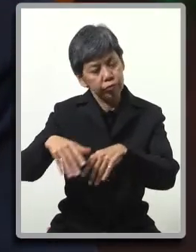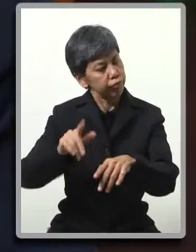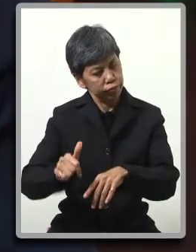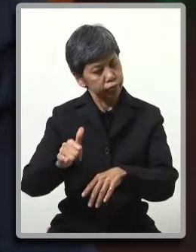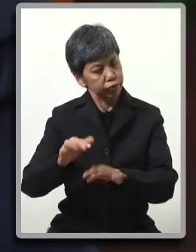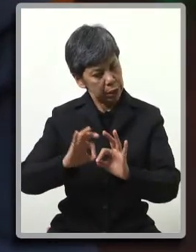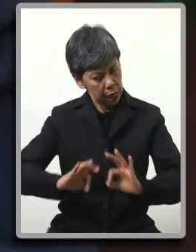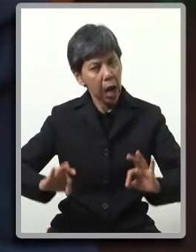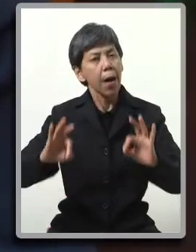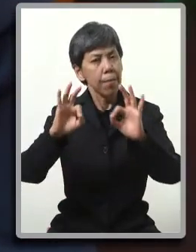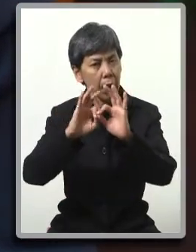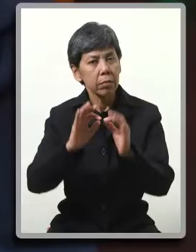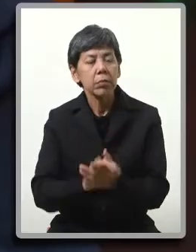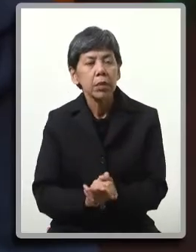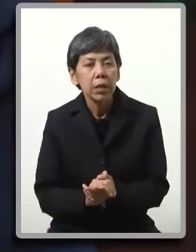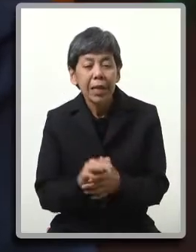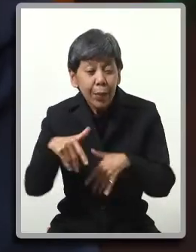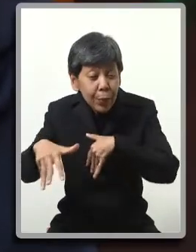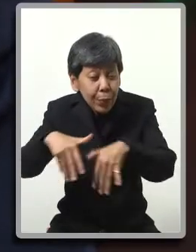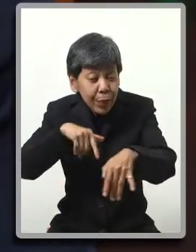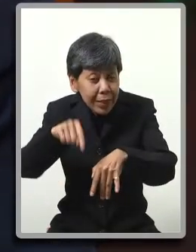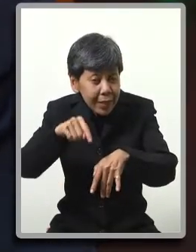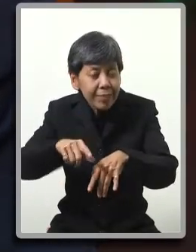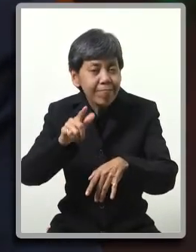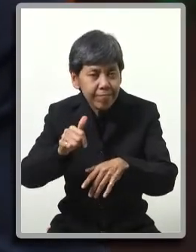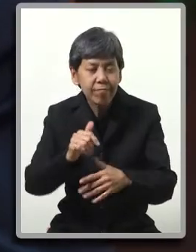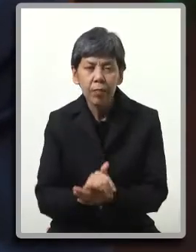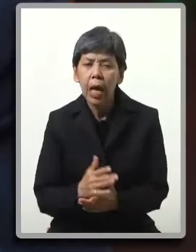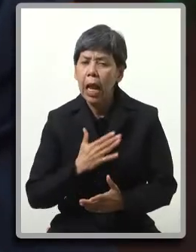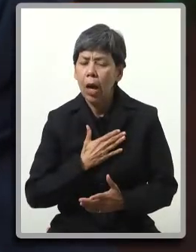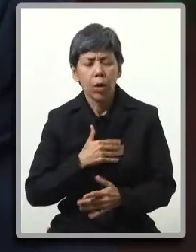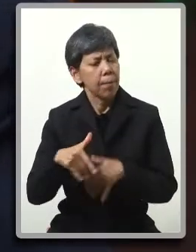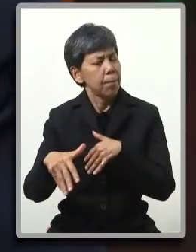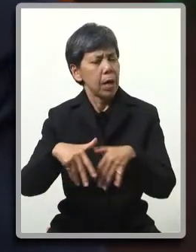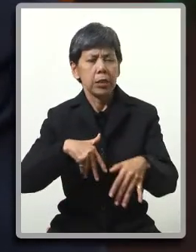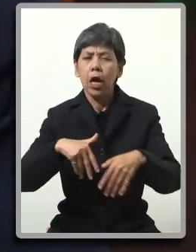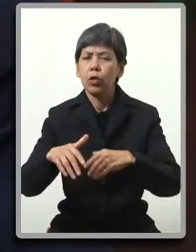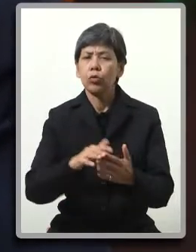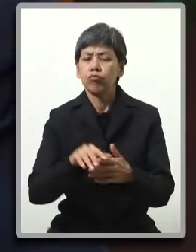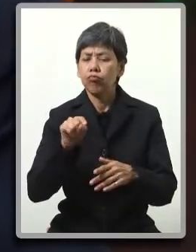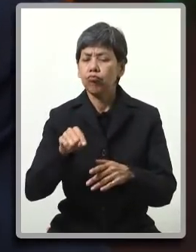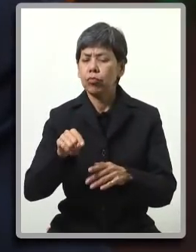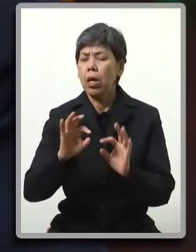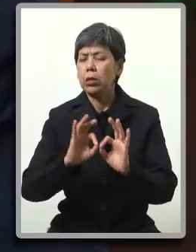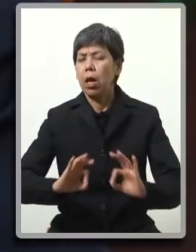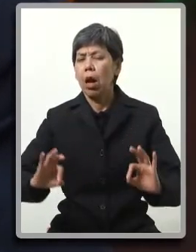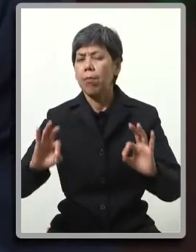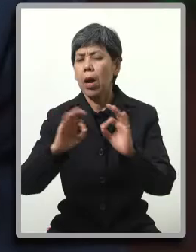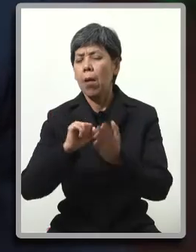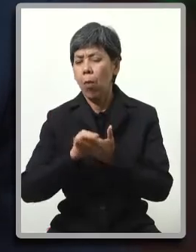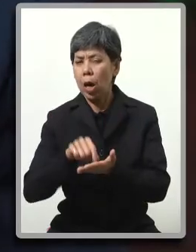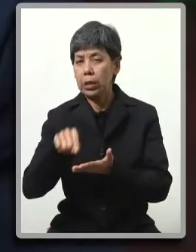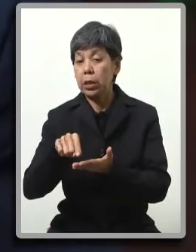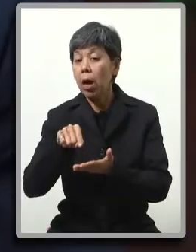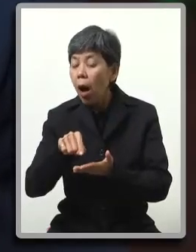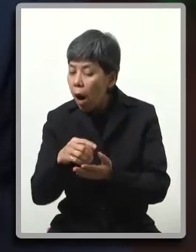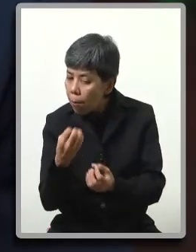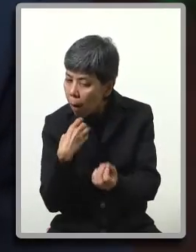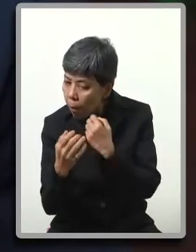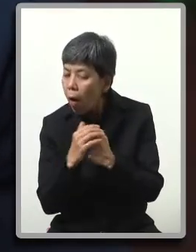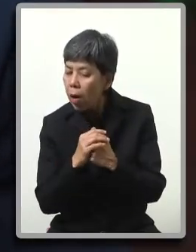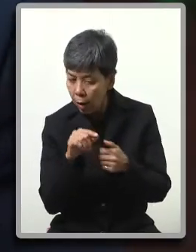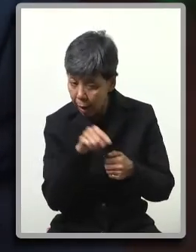เป็นศูนย์กลางครับถ้าภาษาอังกฤษเขาเรียกว่า customer centric เรายึดประชาชนหรือผู้ใช้บริการเป็นศูนย์กลางและเอาจากตรงนั้นขย